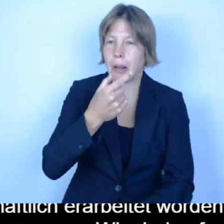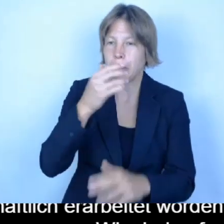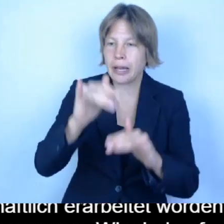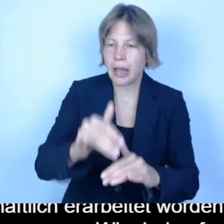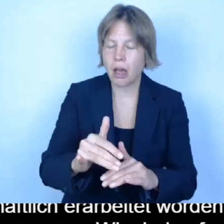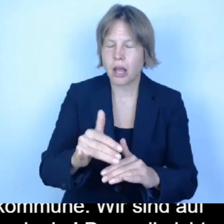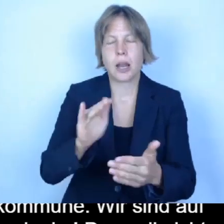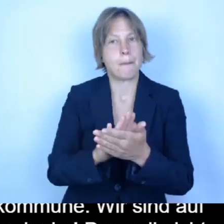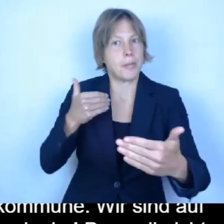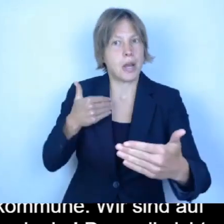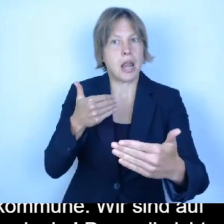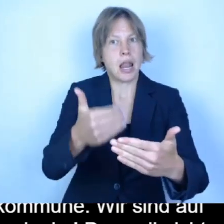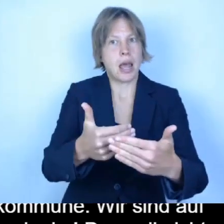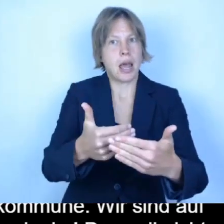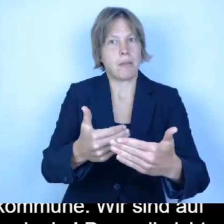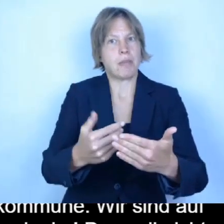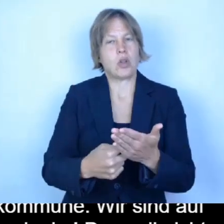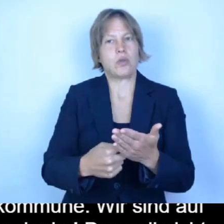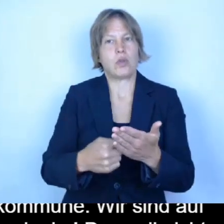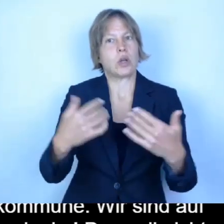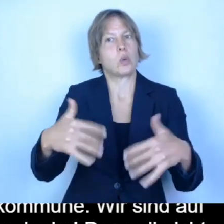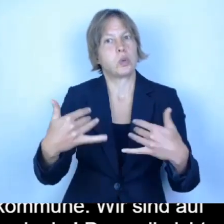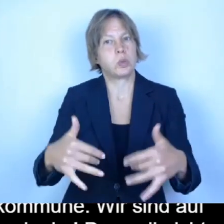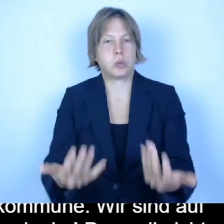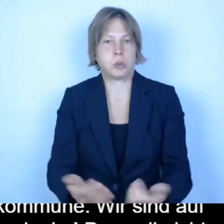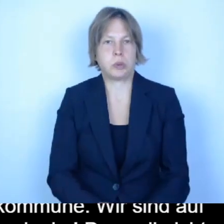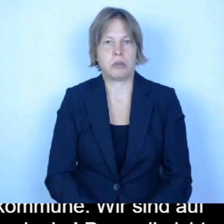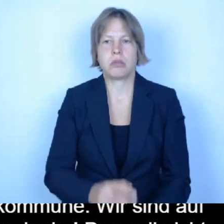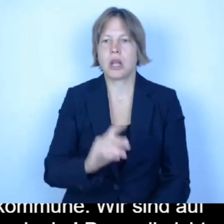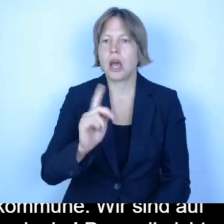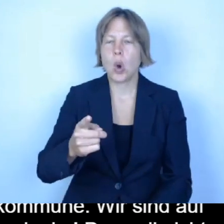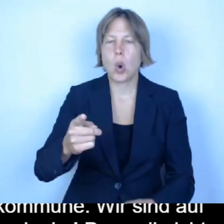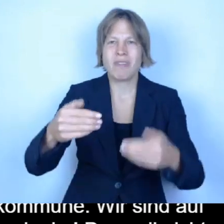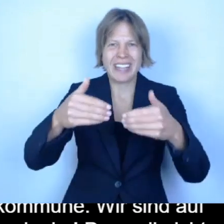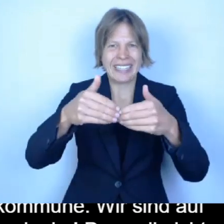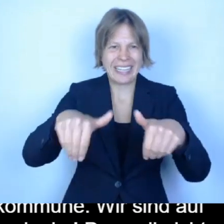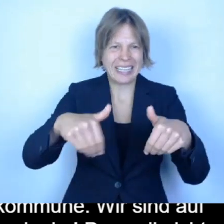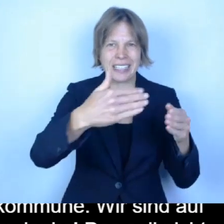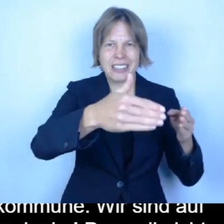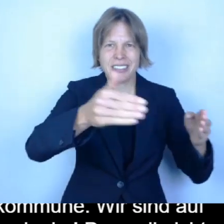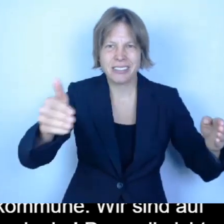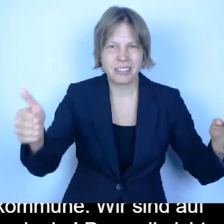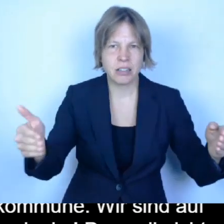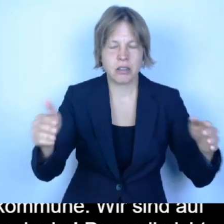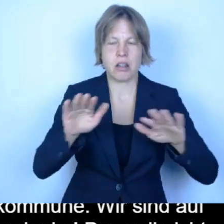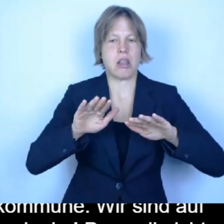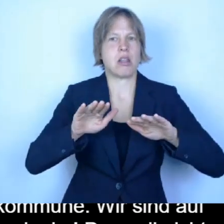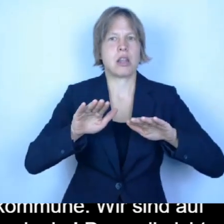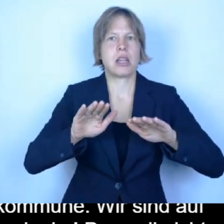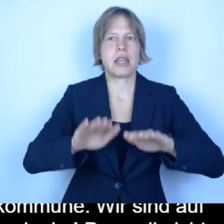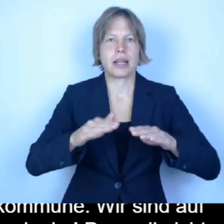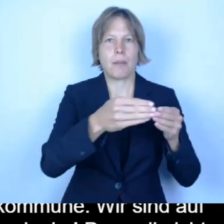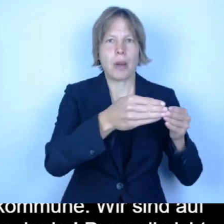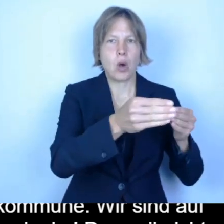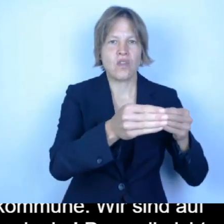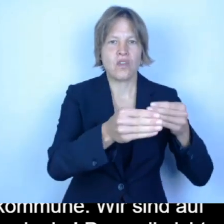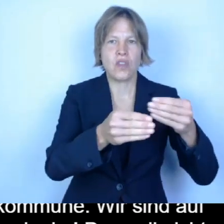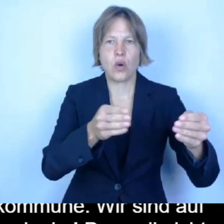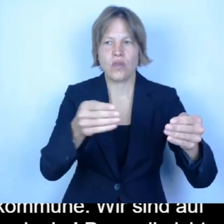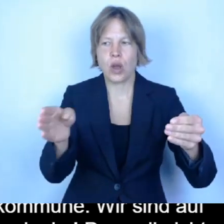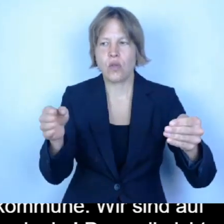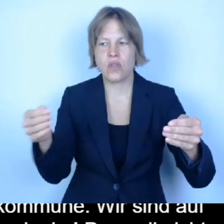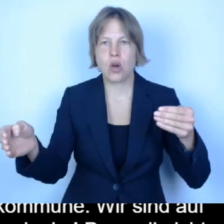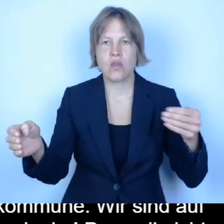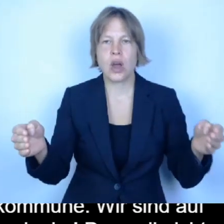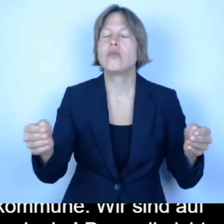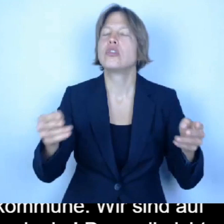behutsame Öffnung der Grenzen bringt zwar ein Mehr an Freiheit, kann aber auch eine neue Herausforderung wieder bedeuten. Wie Sie alle wissen, ist der